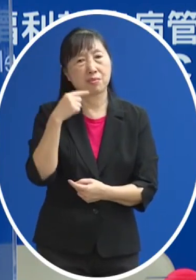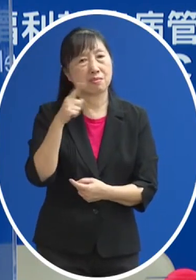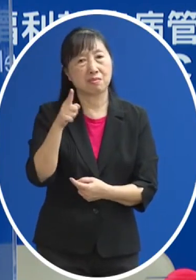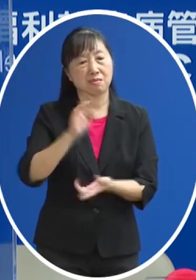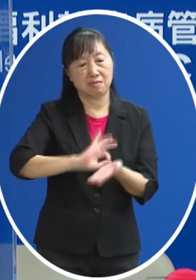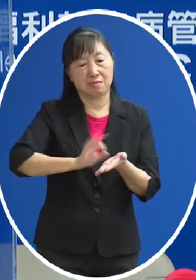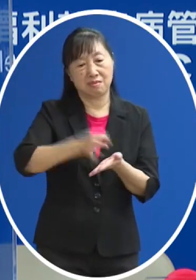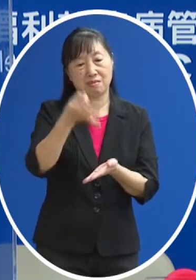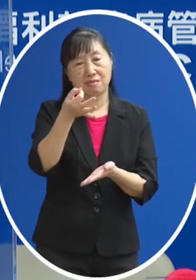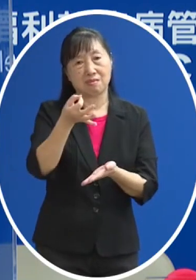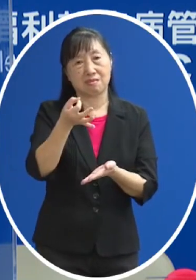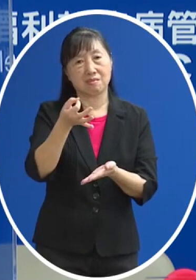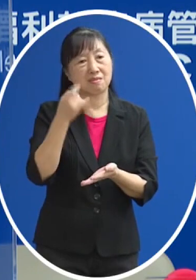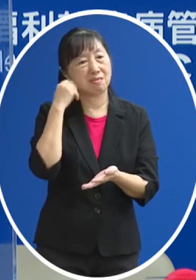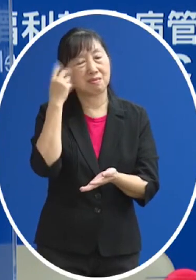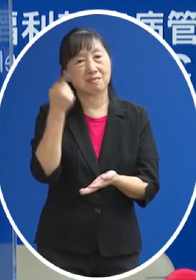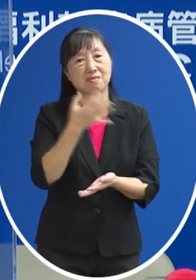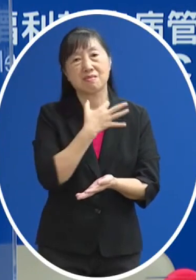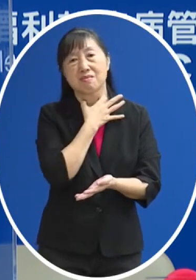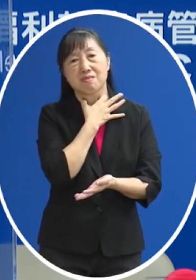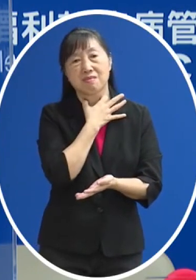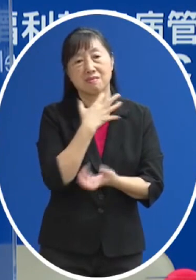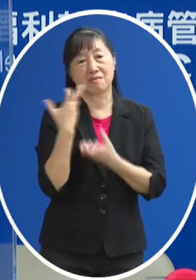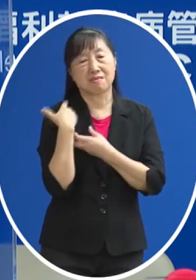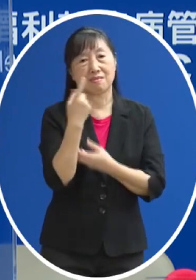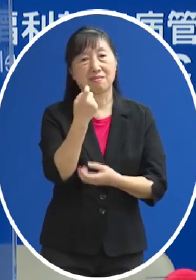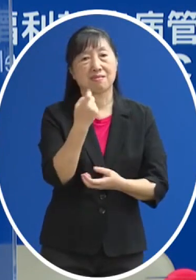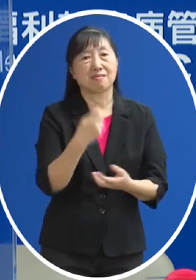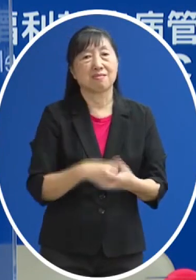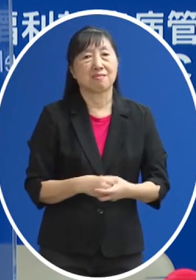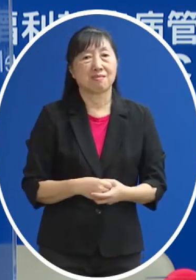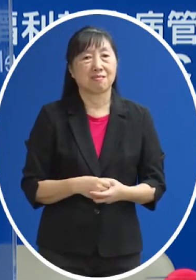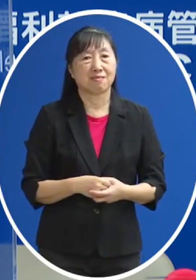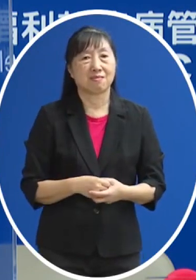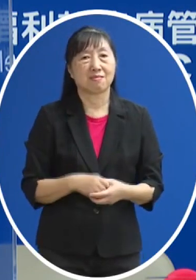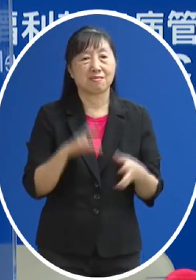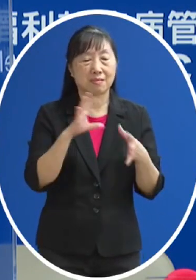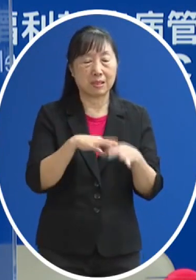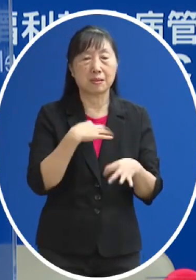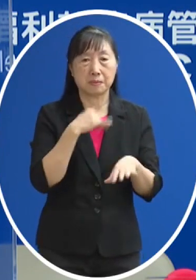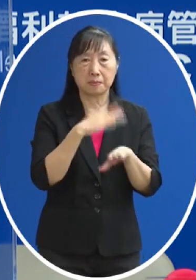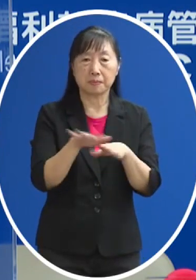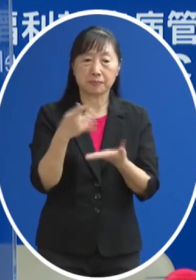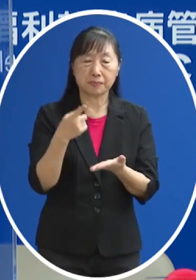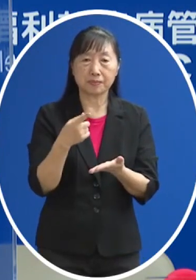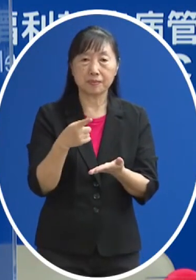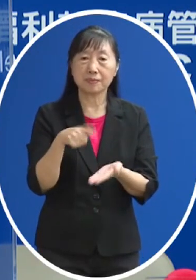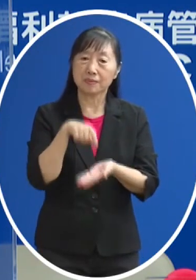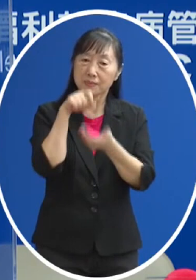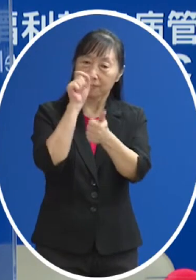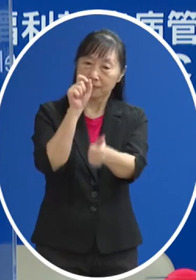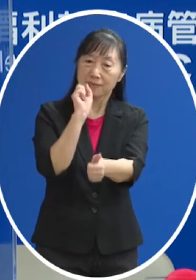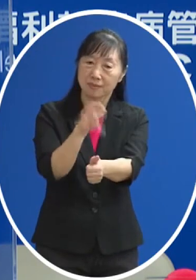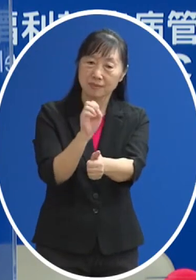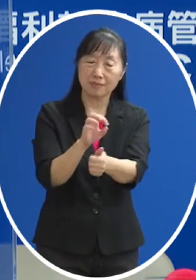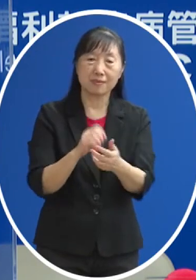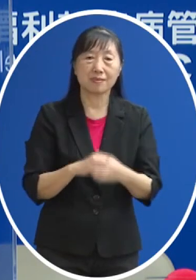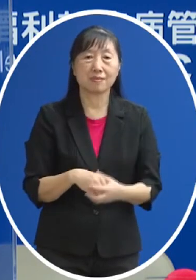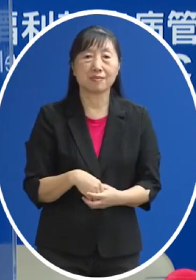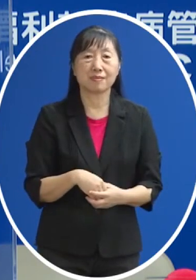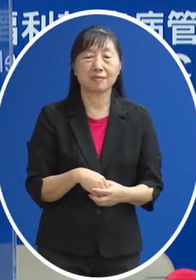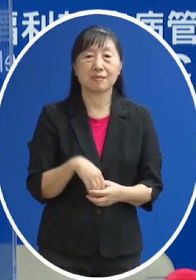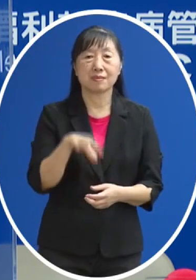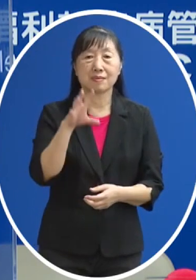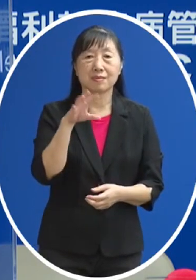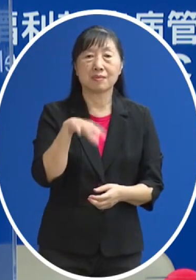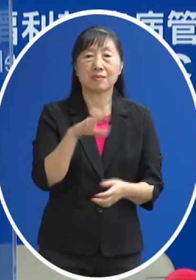成本或者人力上面恐怕难以负荷。好，那我们也在提出相关的建议，那是不是可以？因为我们